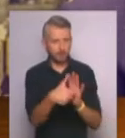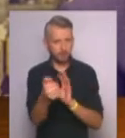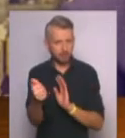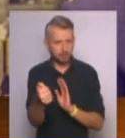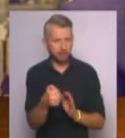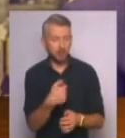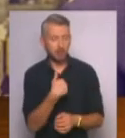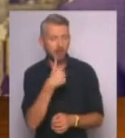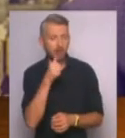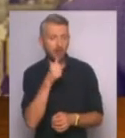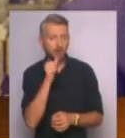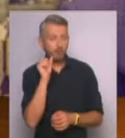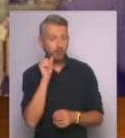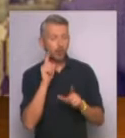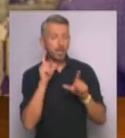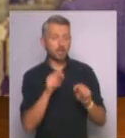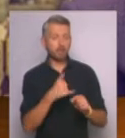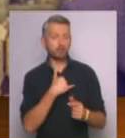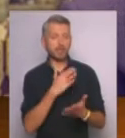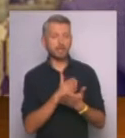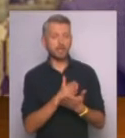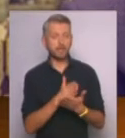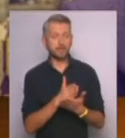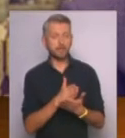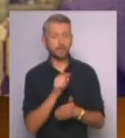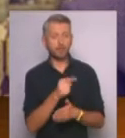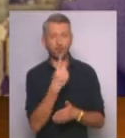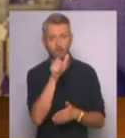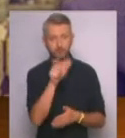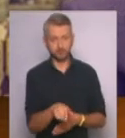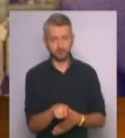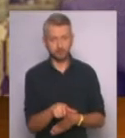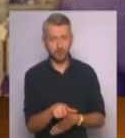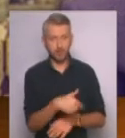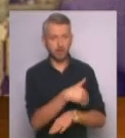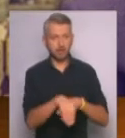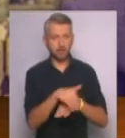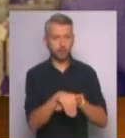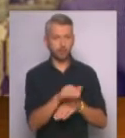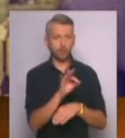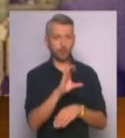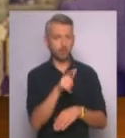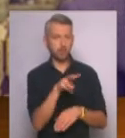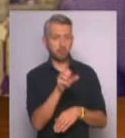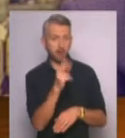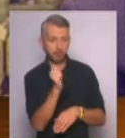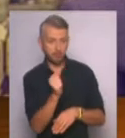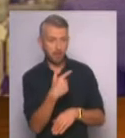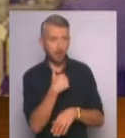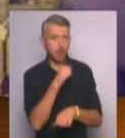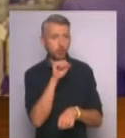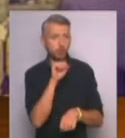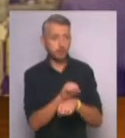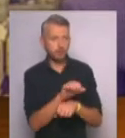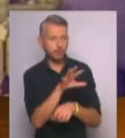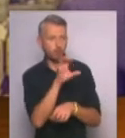я вчора їхав, у нас є там один мешканець на вулиці Кирила Осьмака, я навіть зупинився,